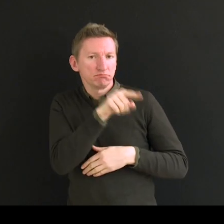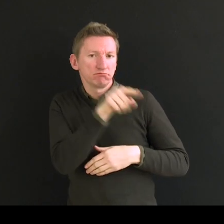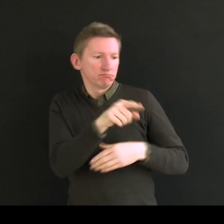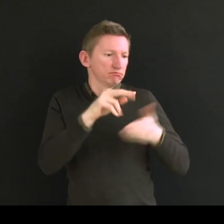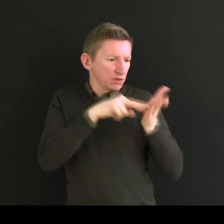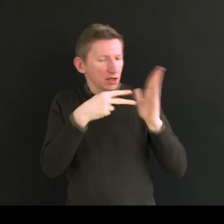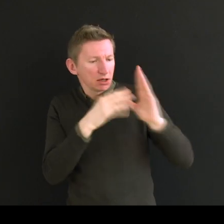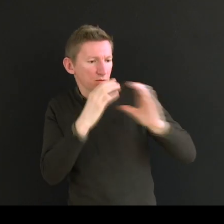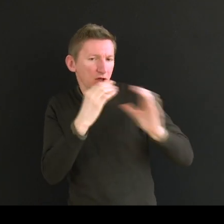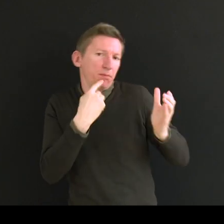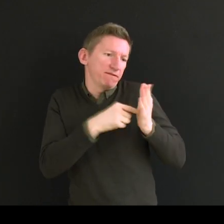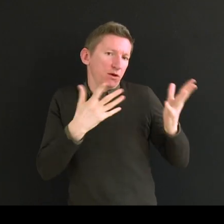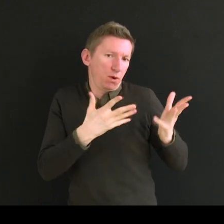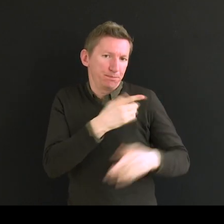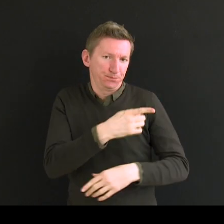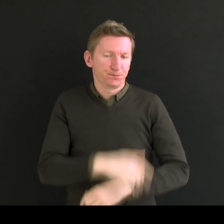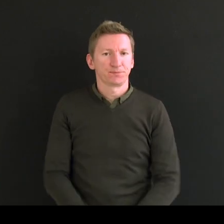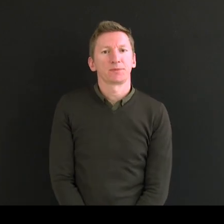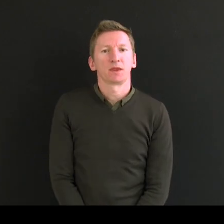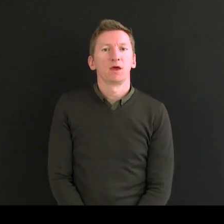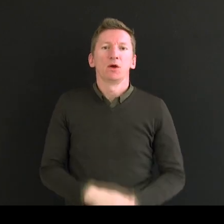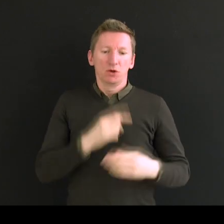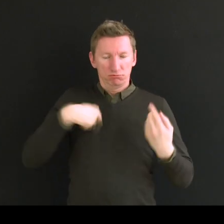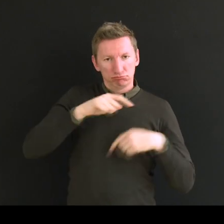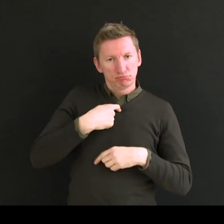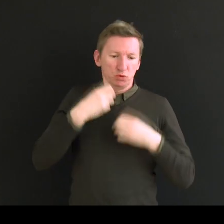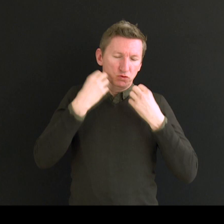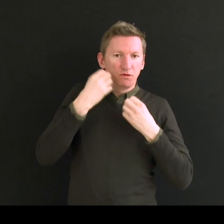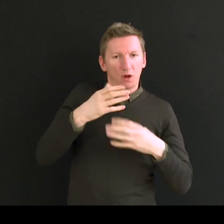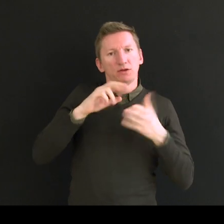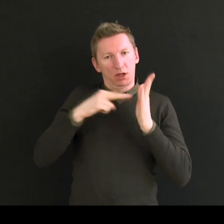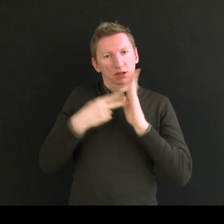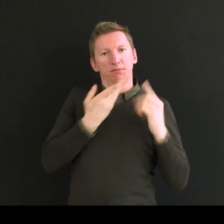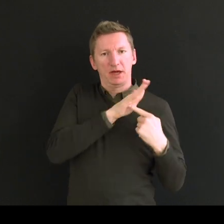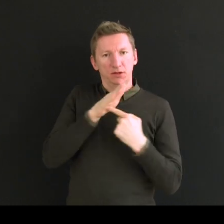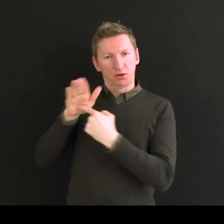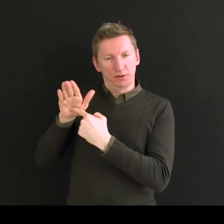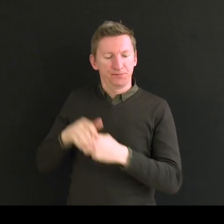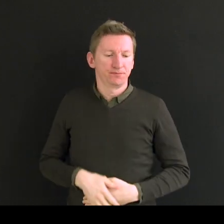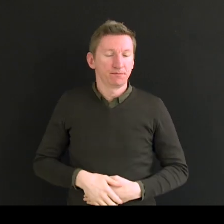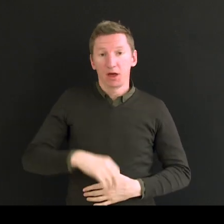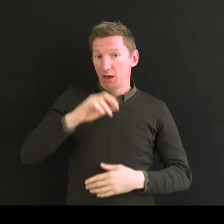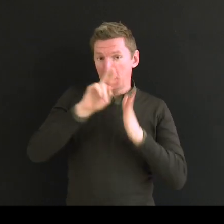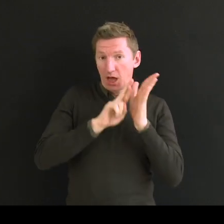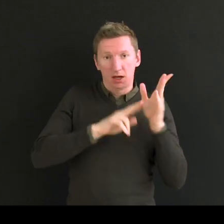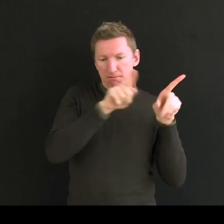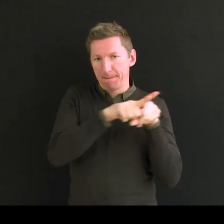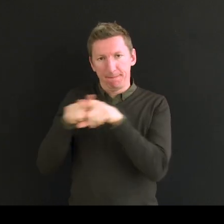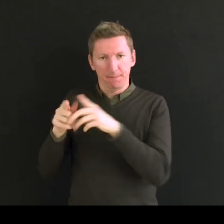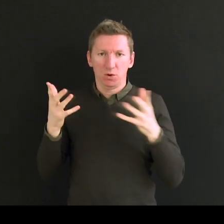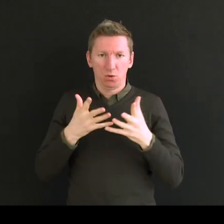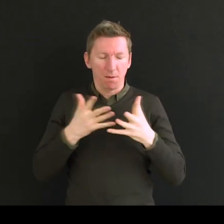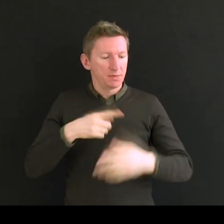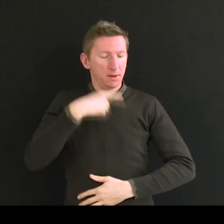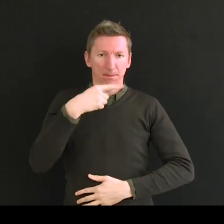personne concernée comment elle souhaite communiquer avec vous. Nous vous présentons les formes les plus fréquentes. Règle